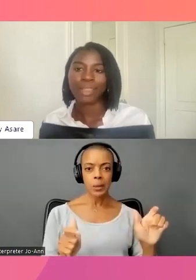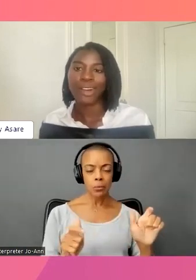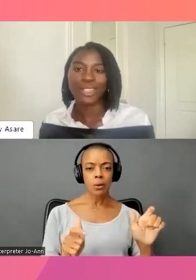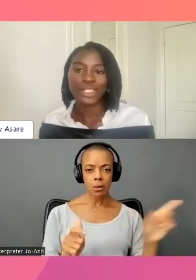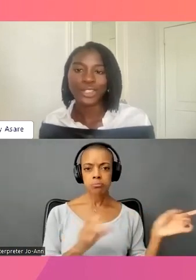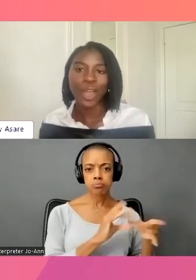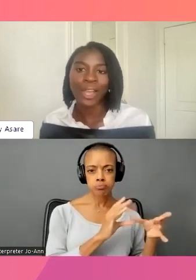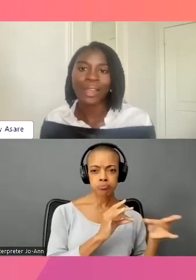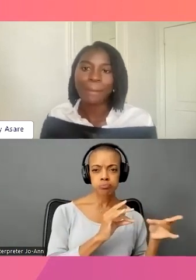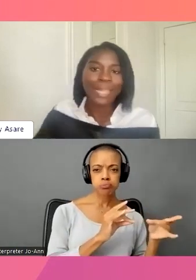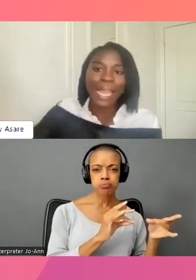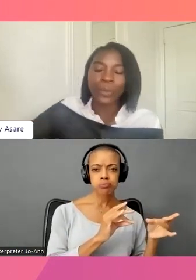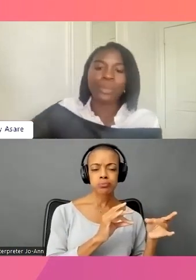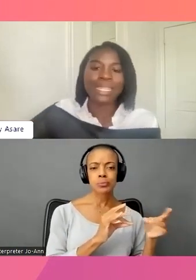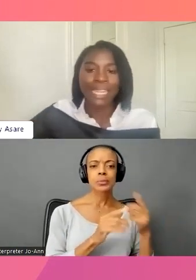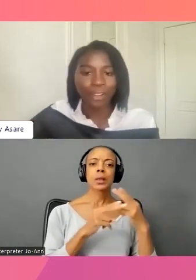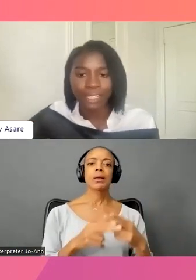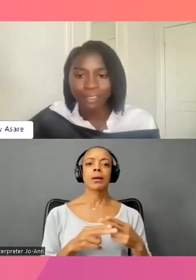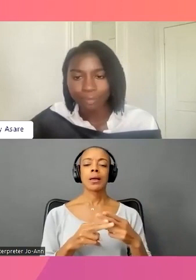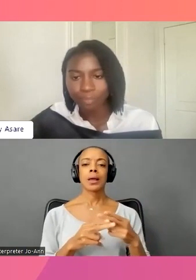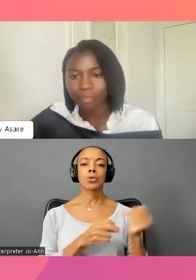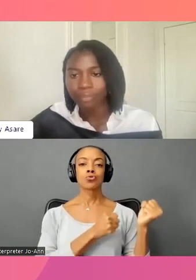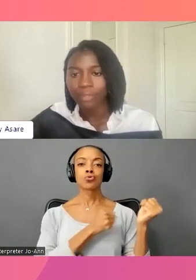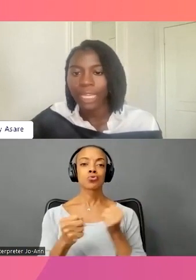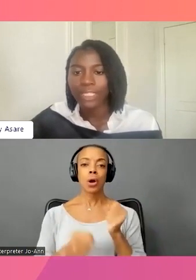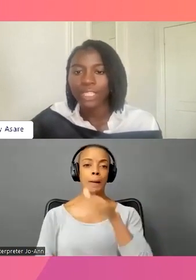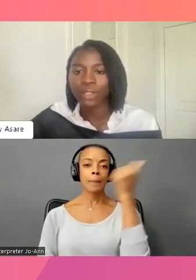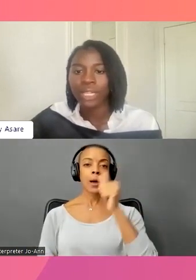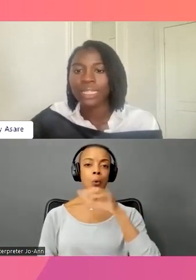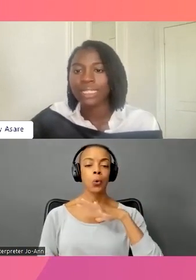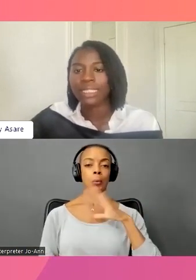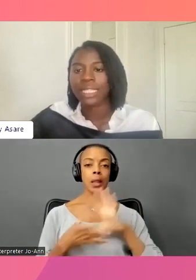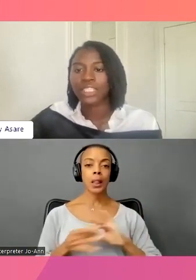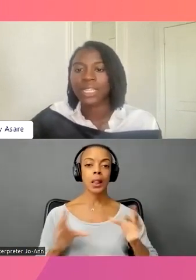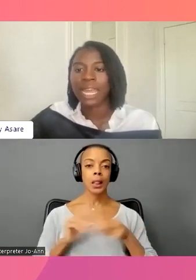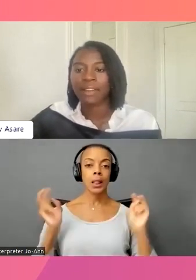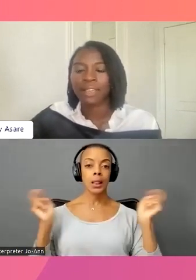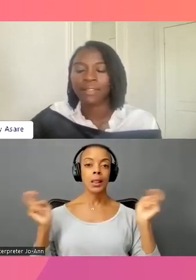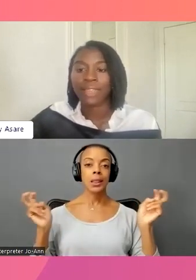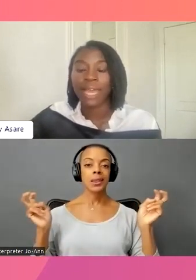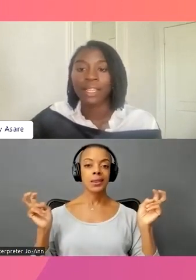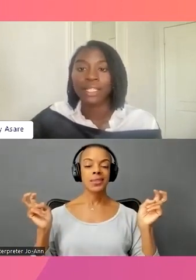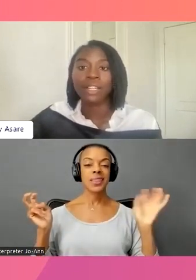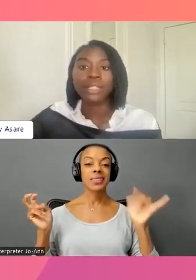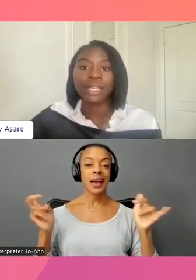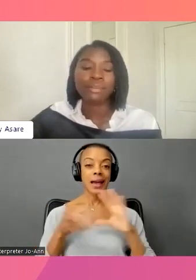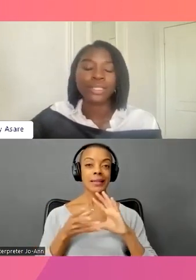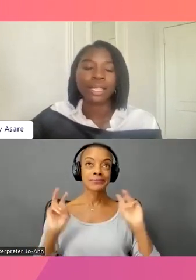et le racisme envers les Noirs. Il y a ce récit qu'on appelle